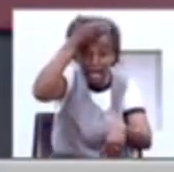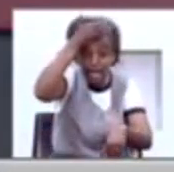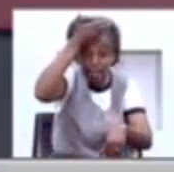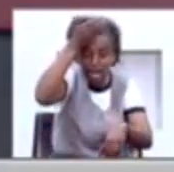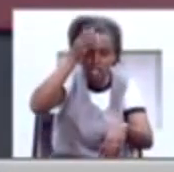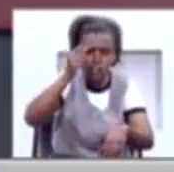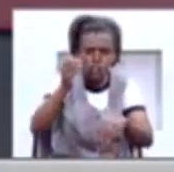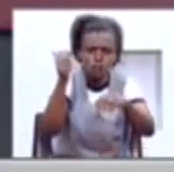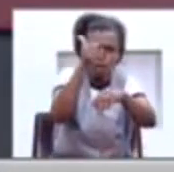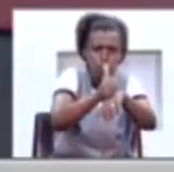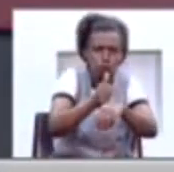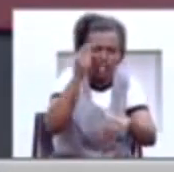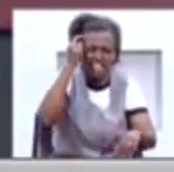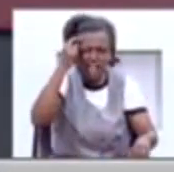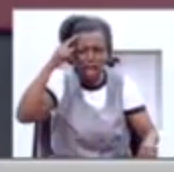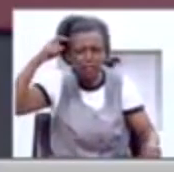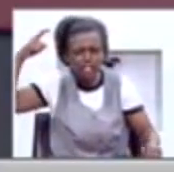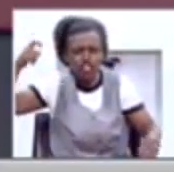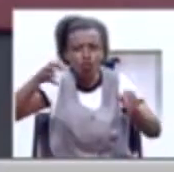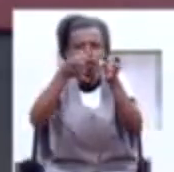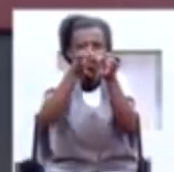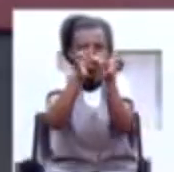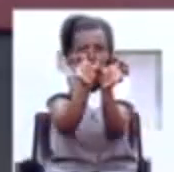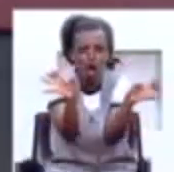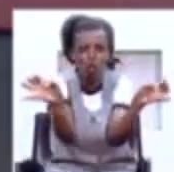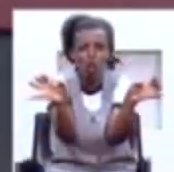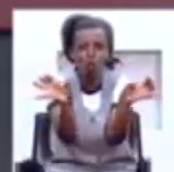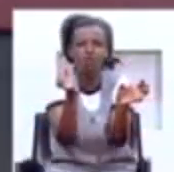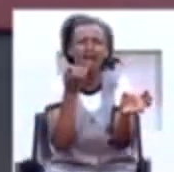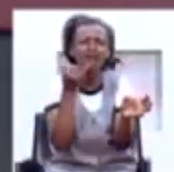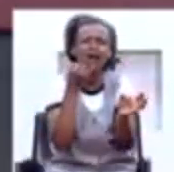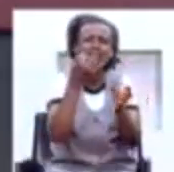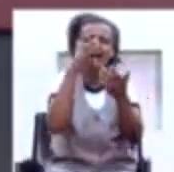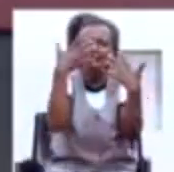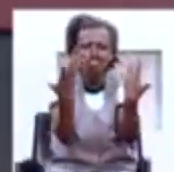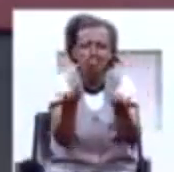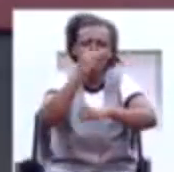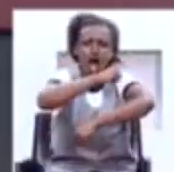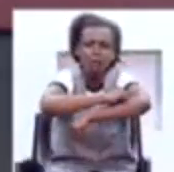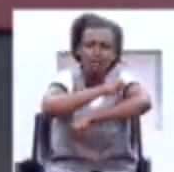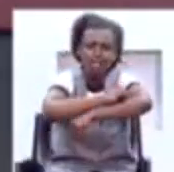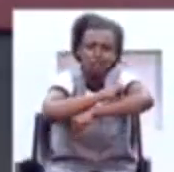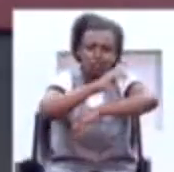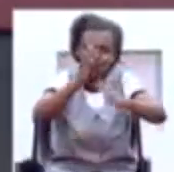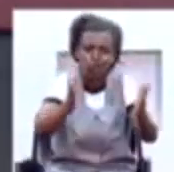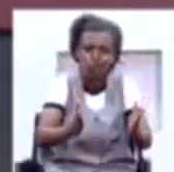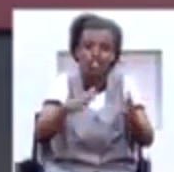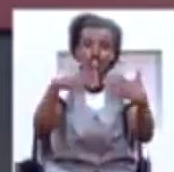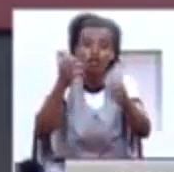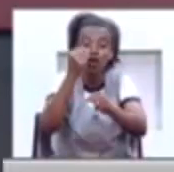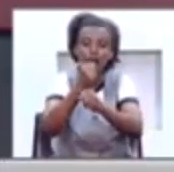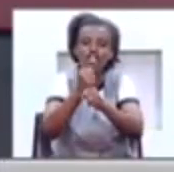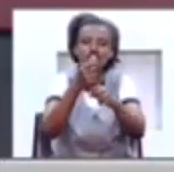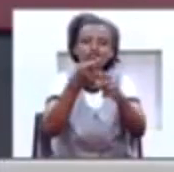kwimika ingengabitekerezo yo kuvangura abana abanyeshuri mu mashuri no mu kazi hashingiwe ku bwoko